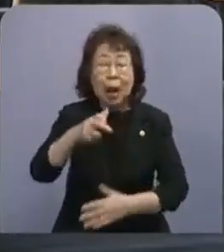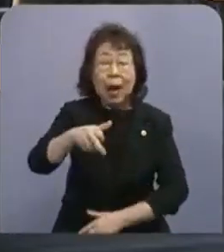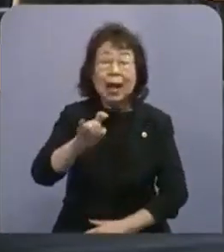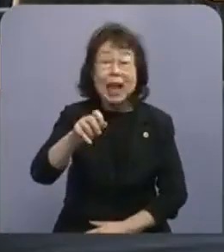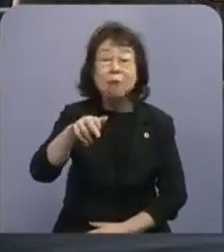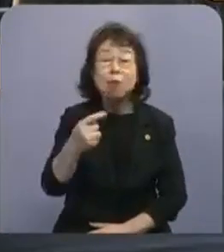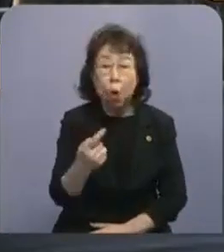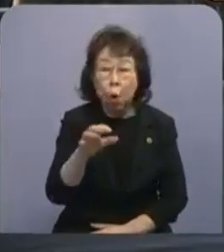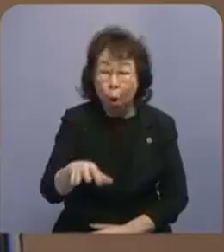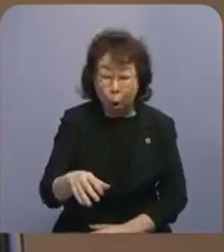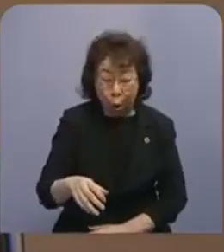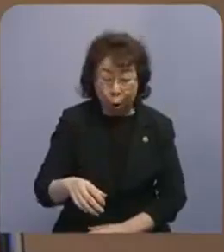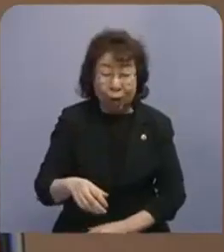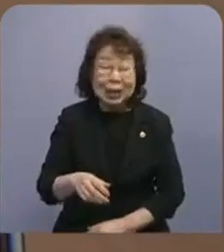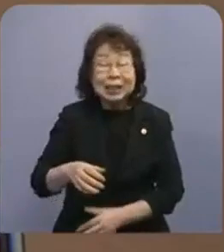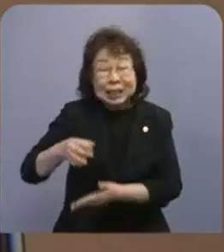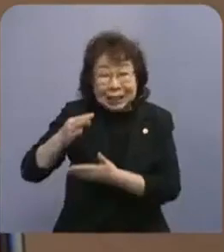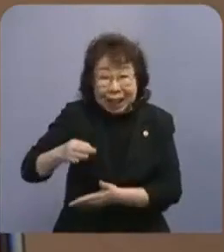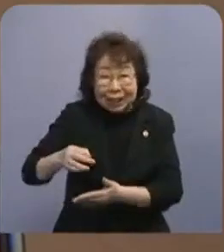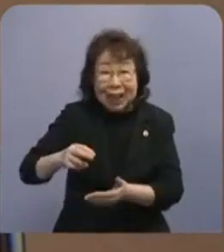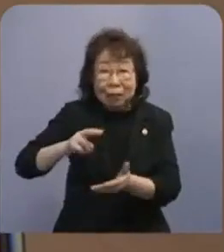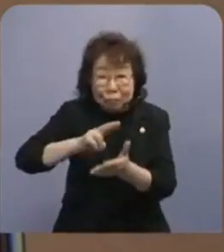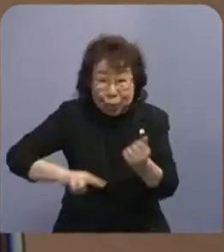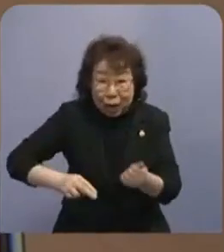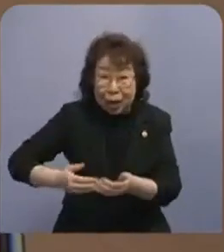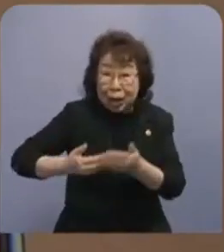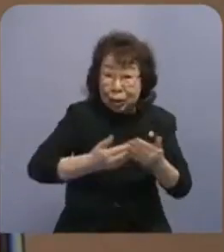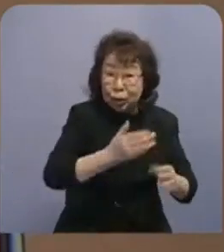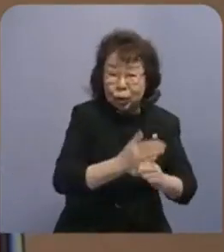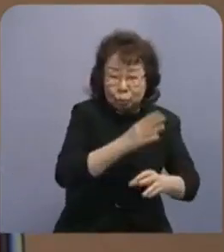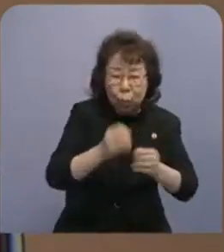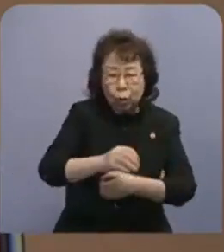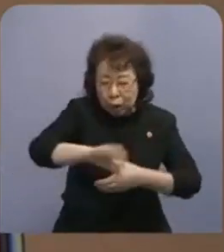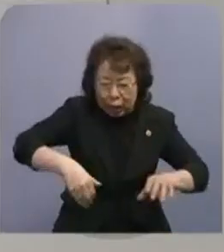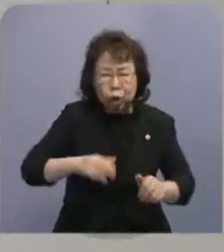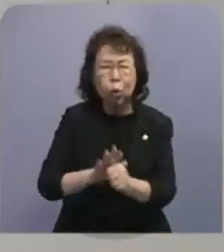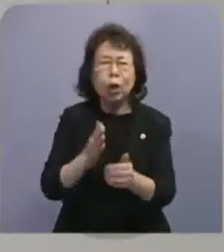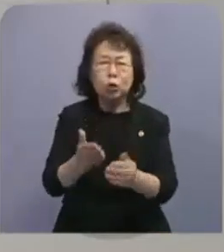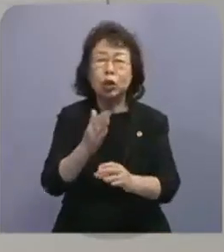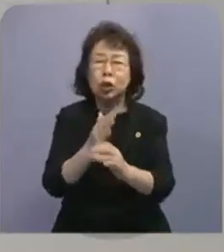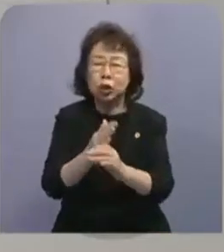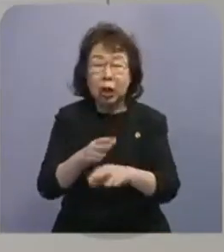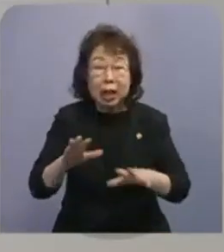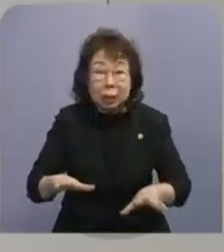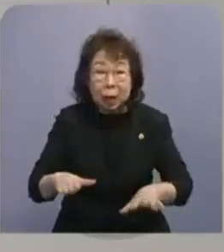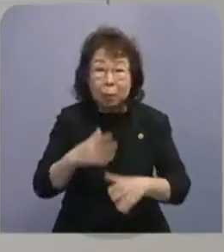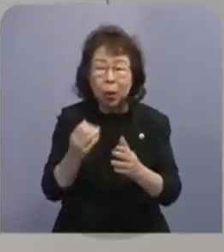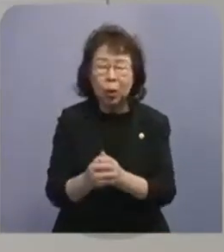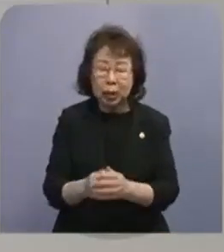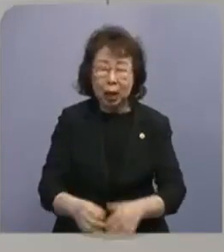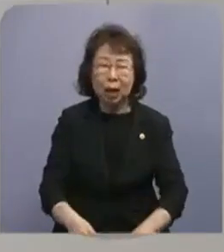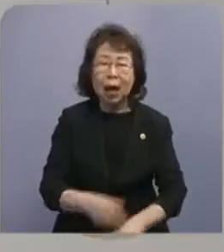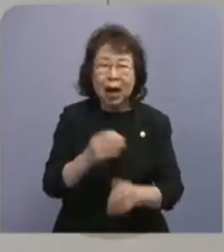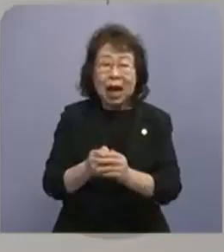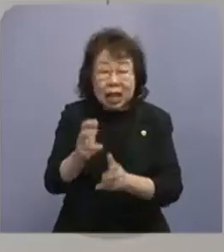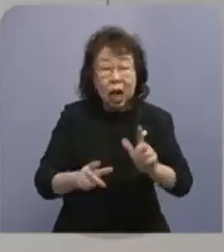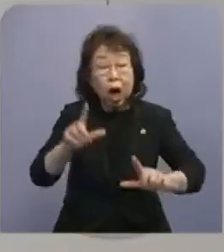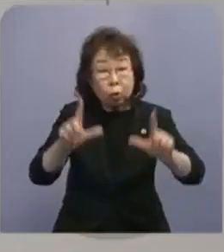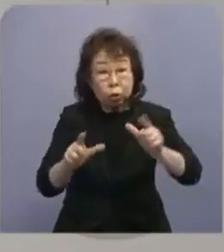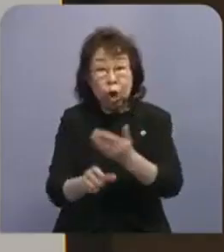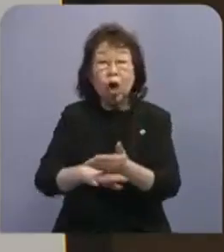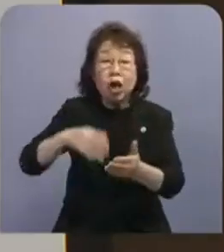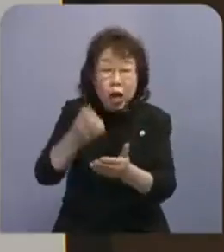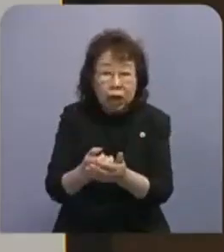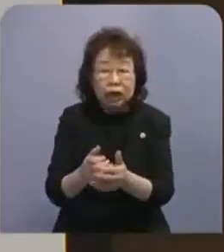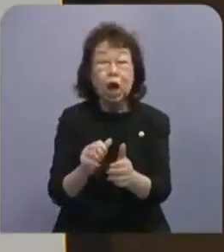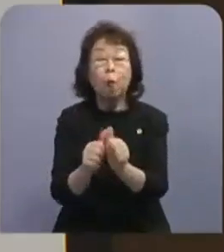자산 매입 후 임대와 회생기업 자금 대열 등을 통해 기업 지원을 해오고 있는데 이번에 제4호 기업구조혁신 펀드